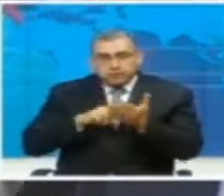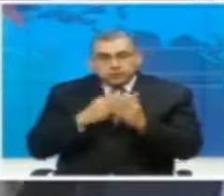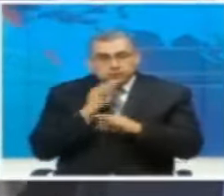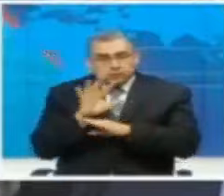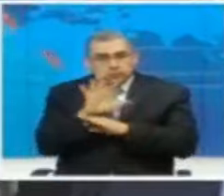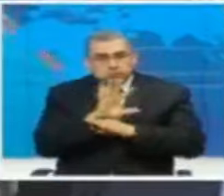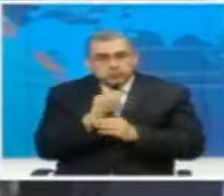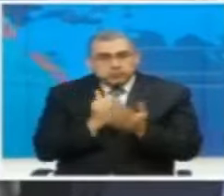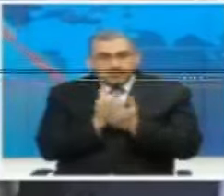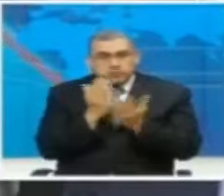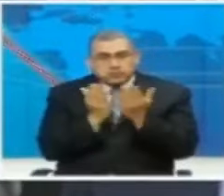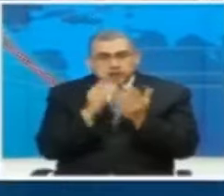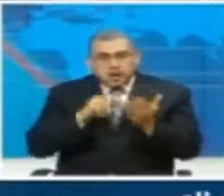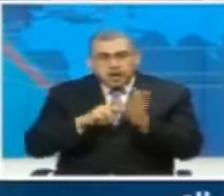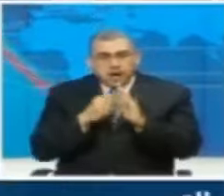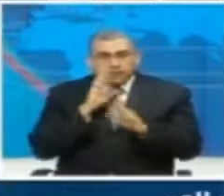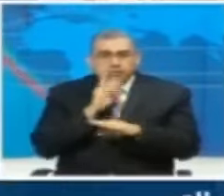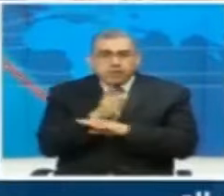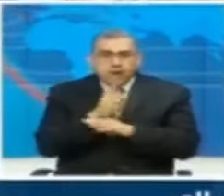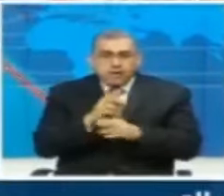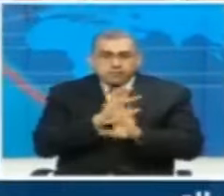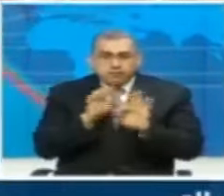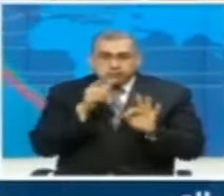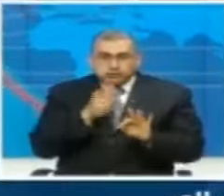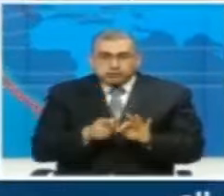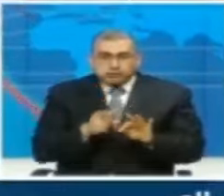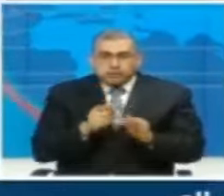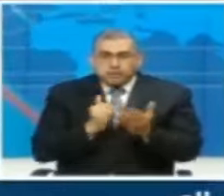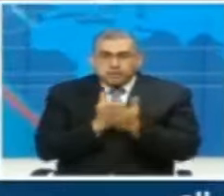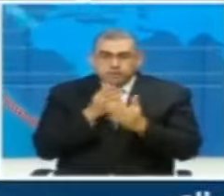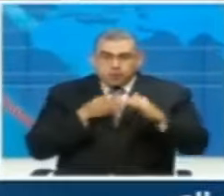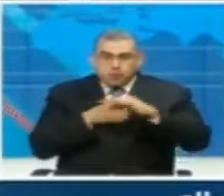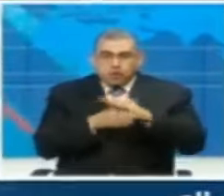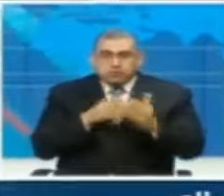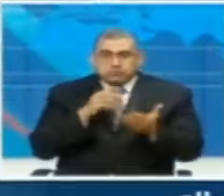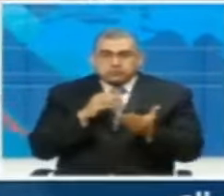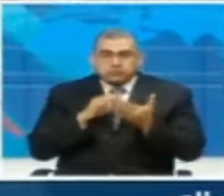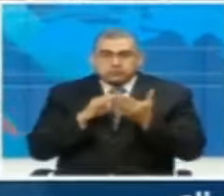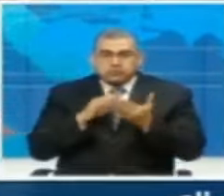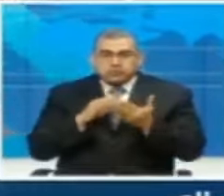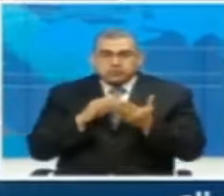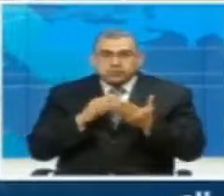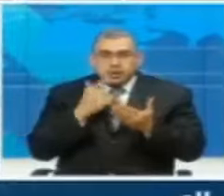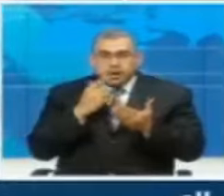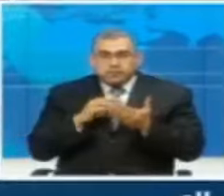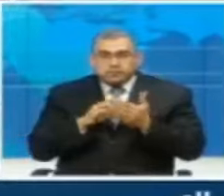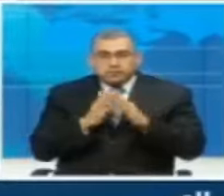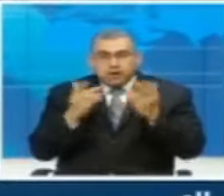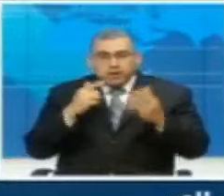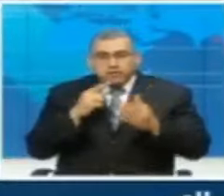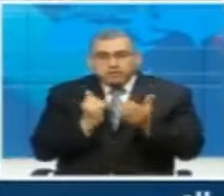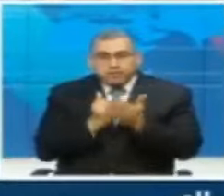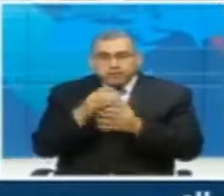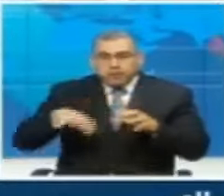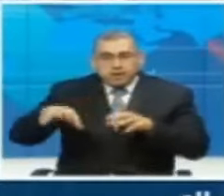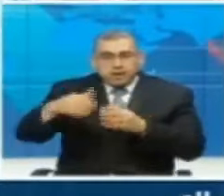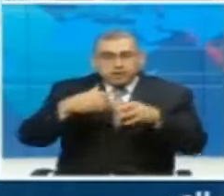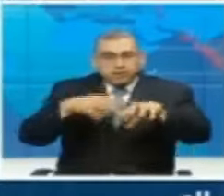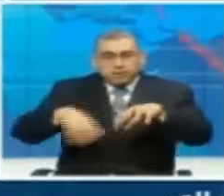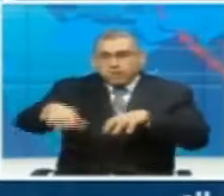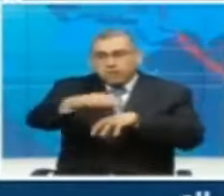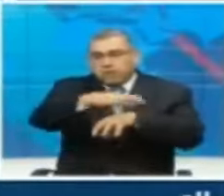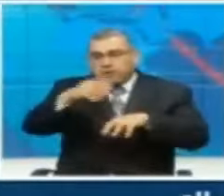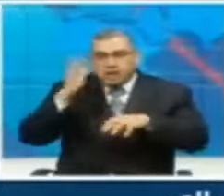المناخي مثلا أو مناخ التعليم في المدارس، من ناحية مثلا الإشغالات اللي بتبقى حوالين المدارس، من ناحية